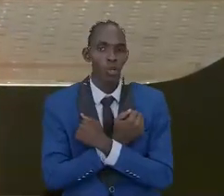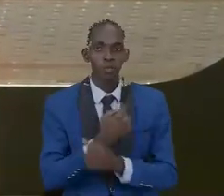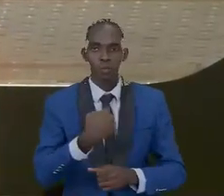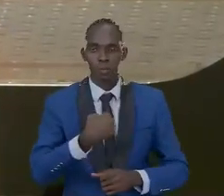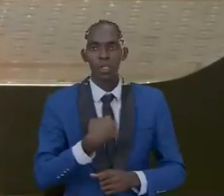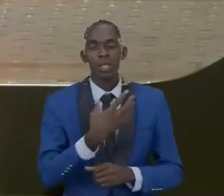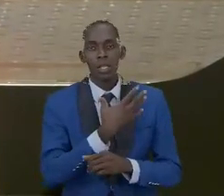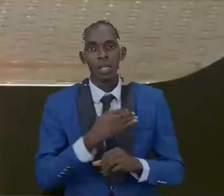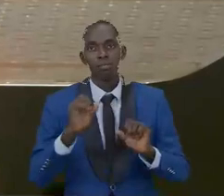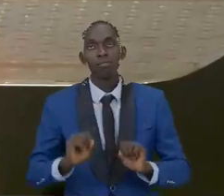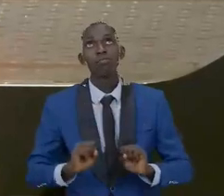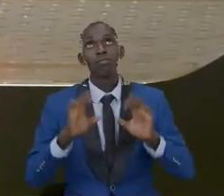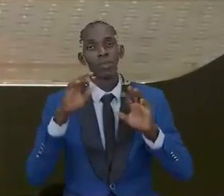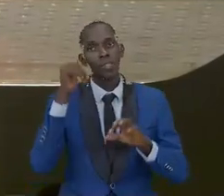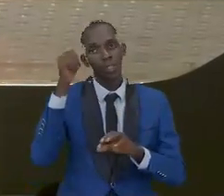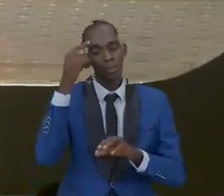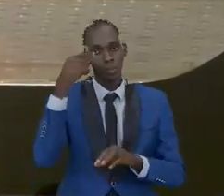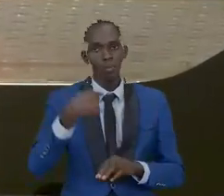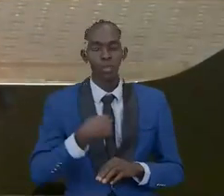lui-même pour moi verset